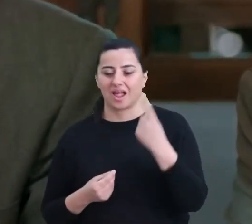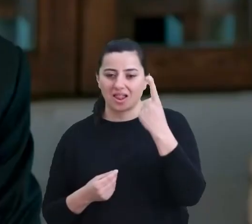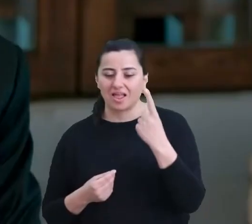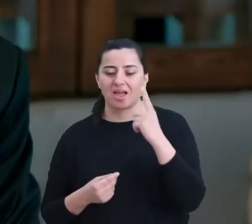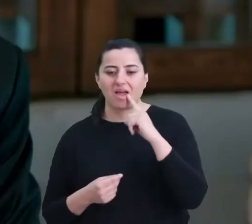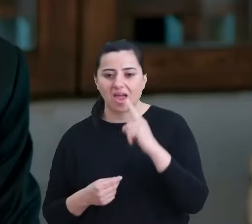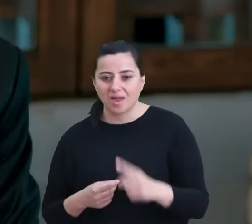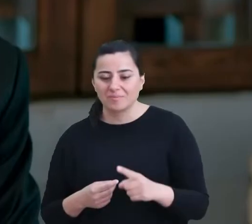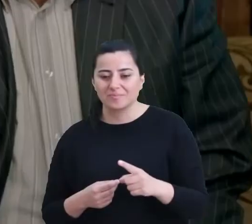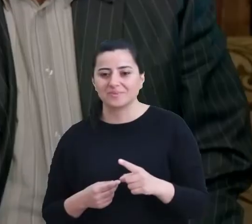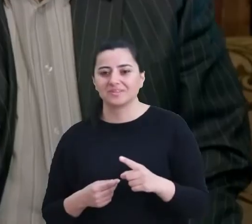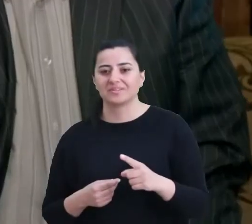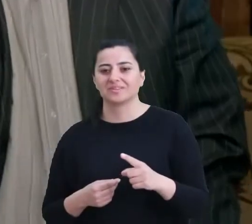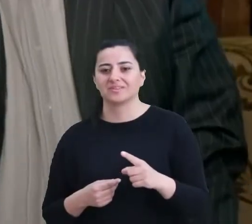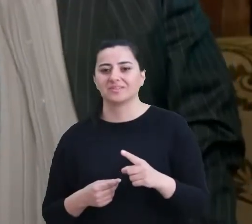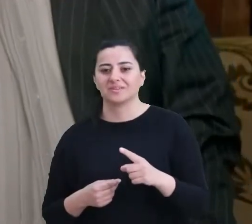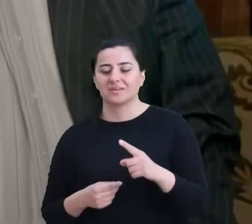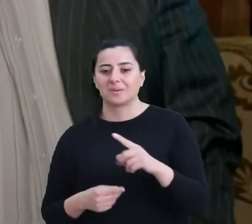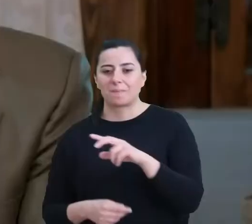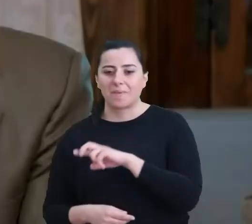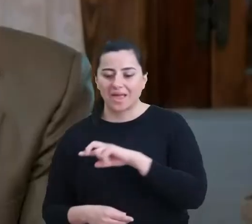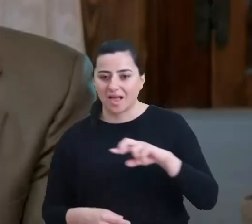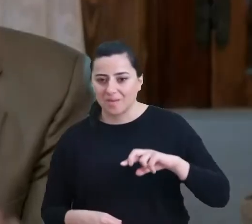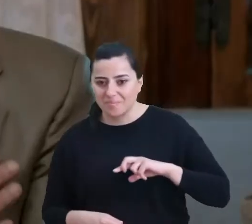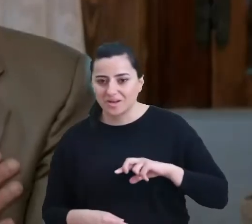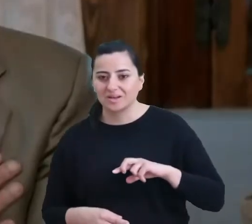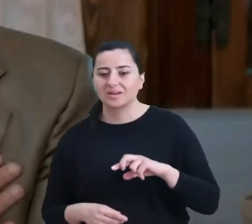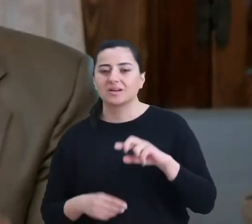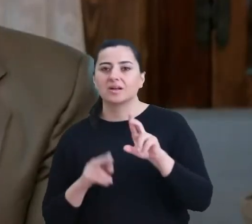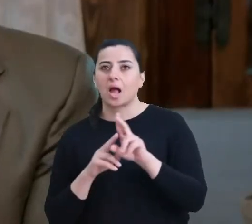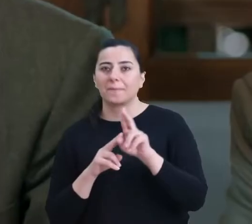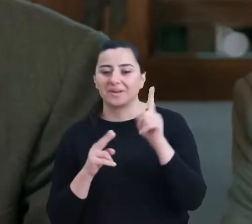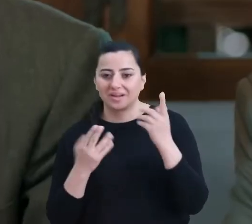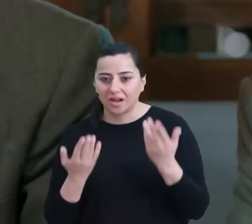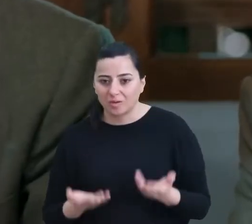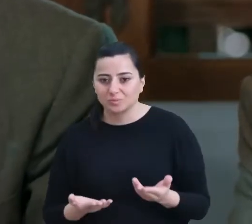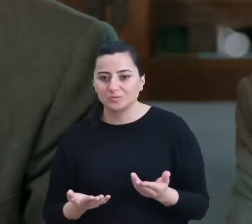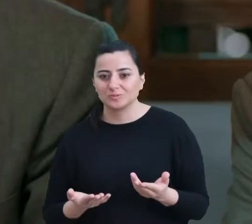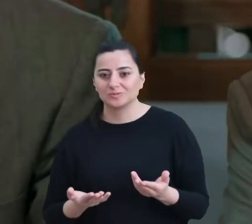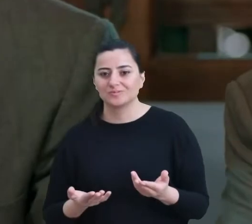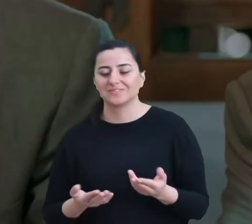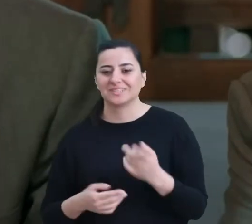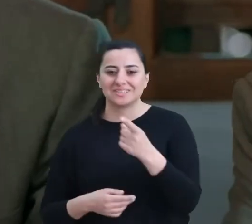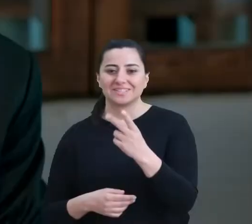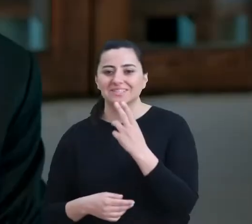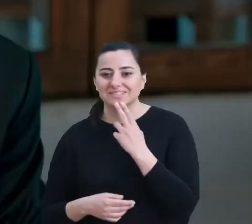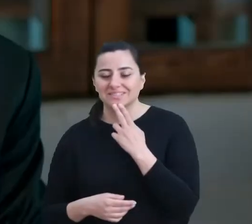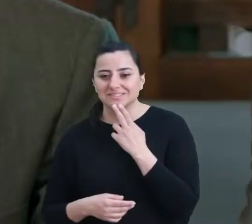Allah'ın emriyle diyorum, peygamberin de kavliyle diyorum,